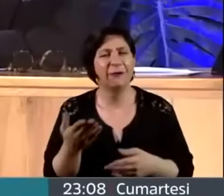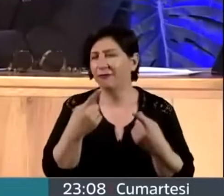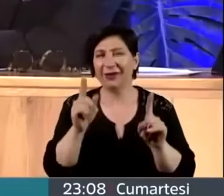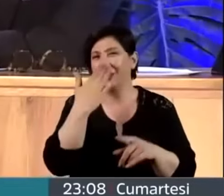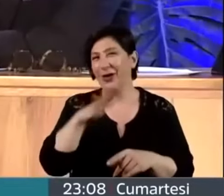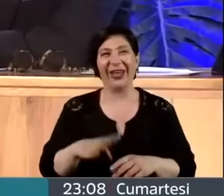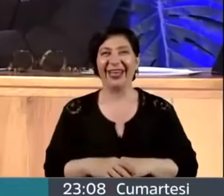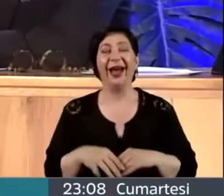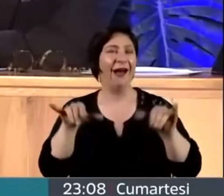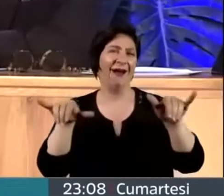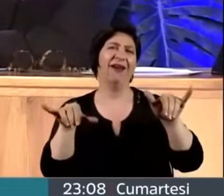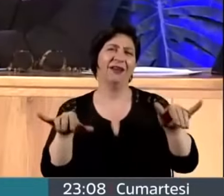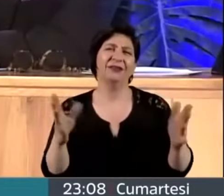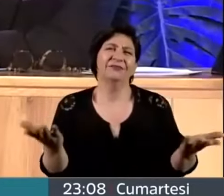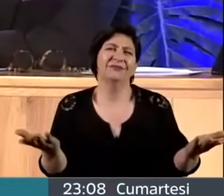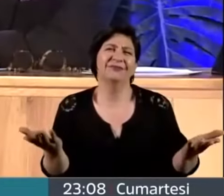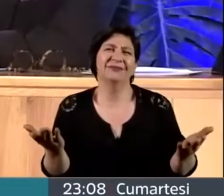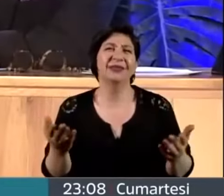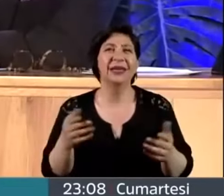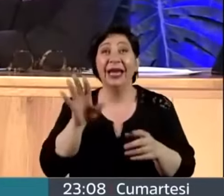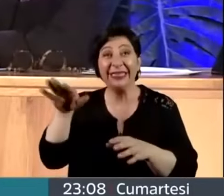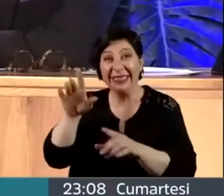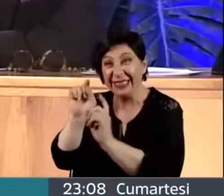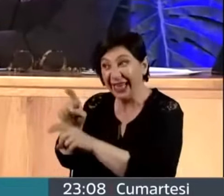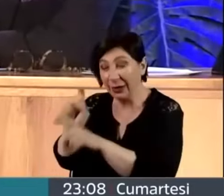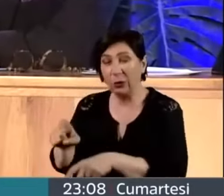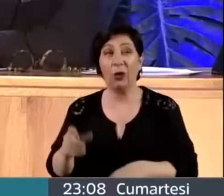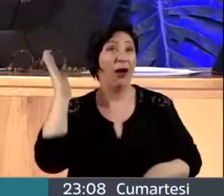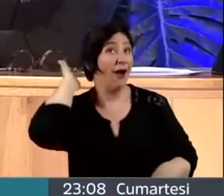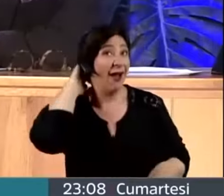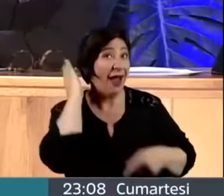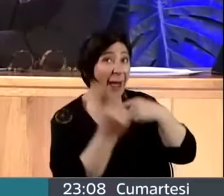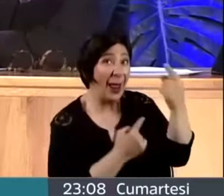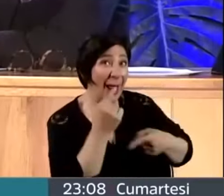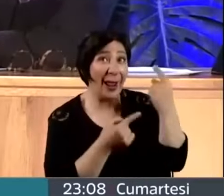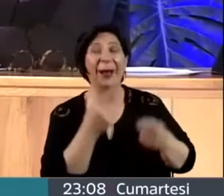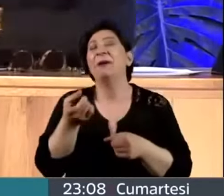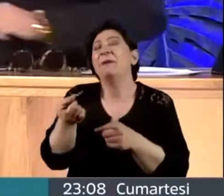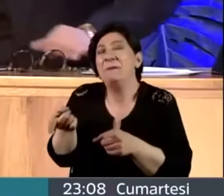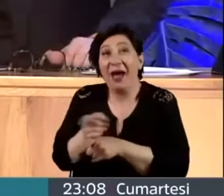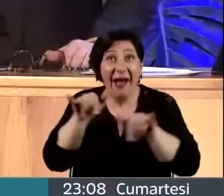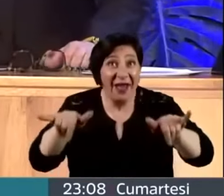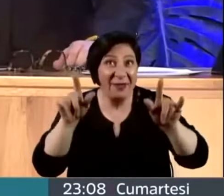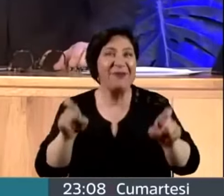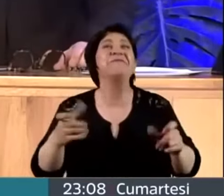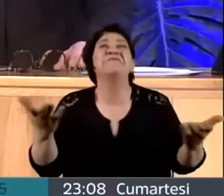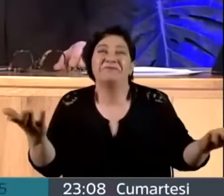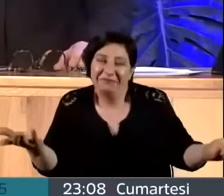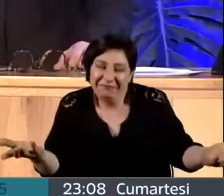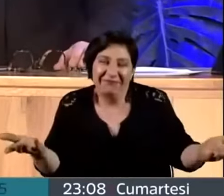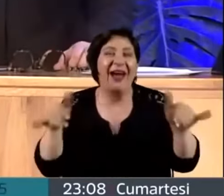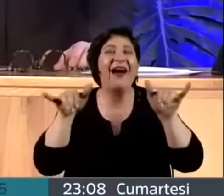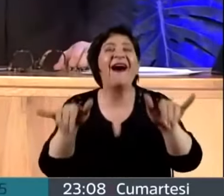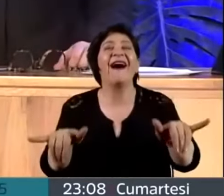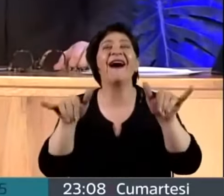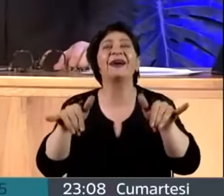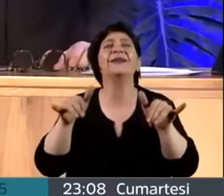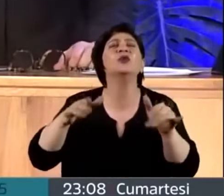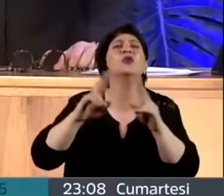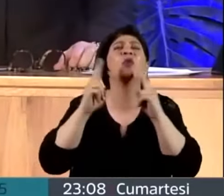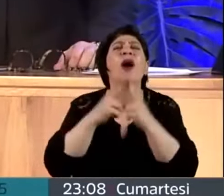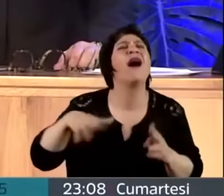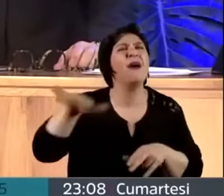fark. Aynı mı? Aynı. Gıybet, arkadan şey yapma, hiç, kuyu kazma filan aynı şey mi? Hiç. Yani zaten bence dünyadaki her yerde